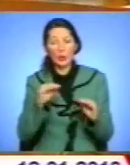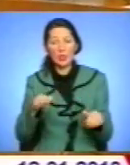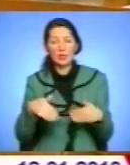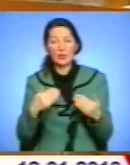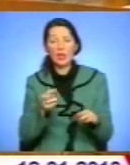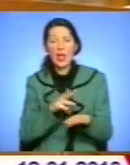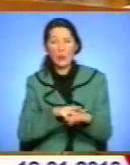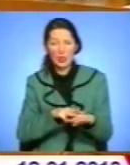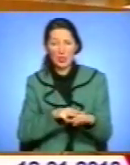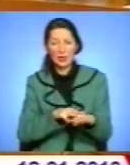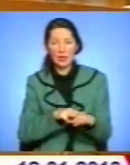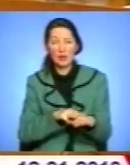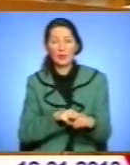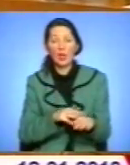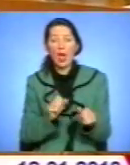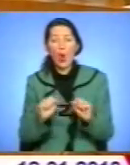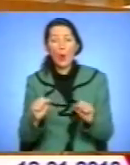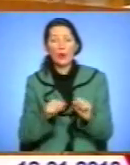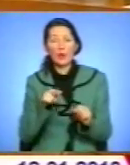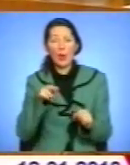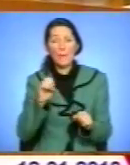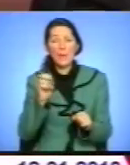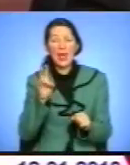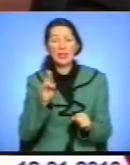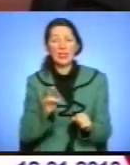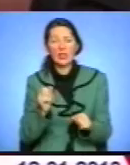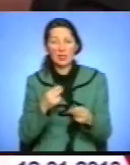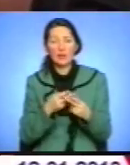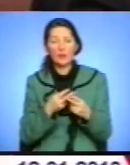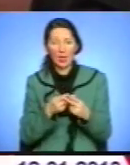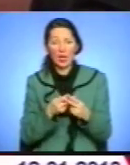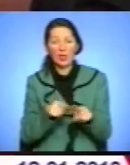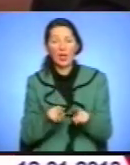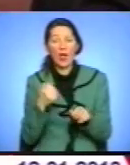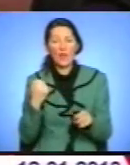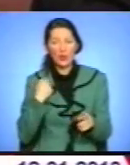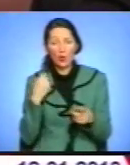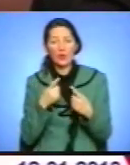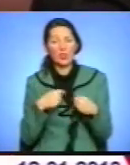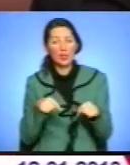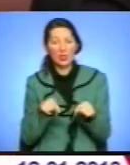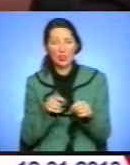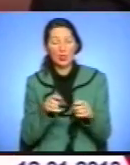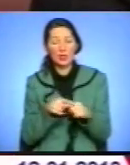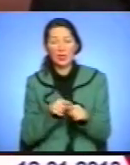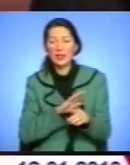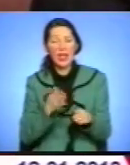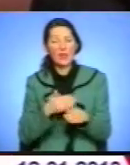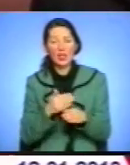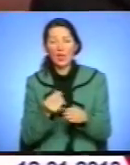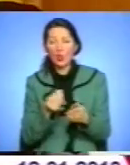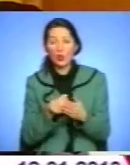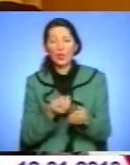органи, управління пенітенціарної служби області та військові частини. Не виділяють грошей і на більшість розглянутих